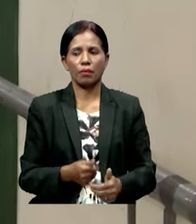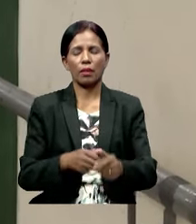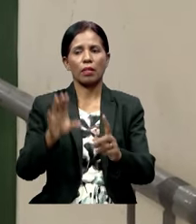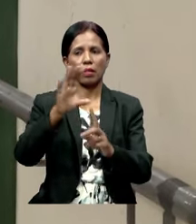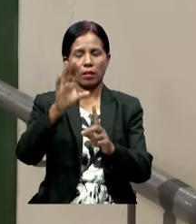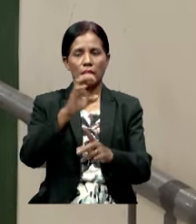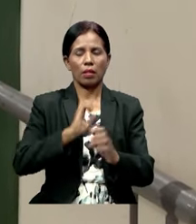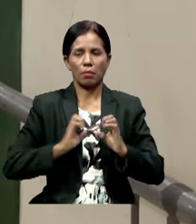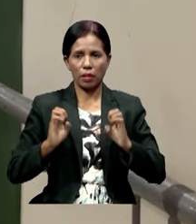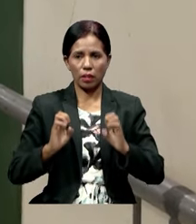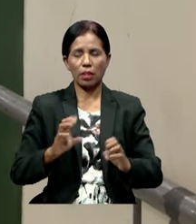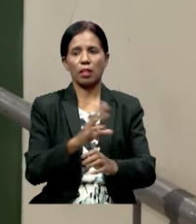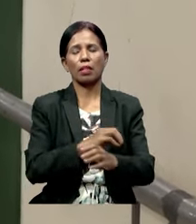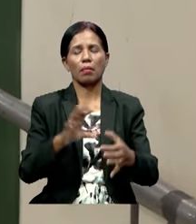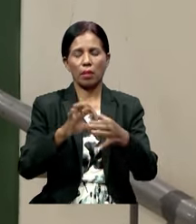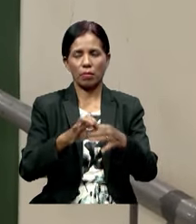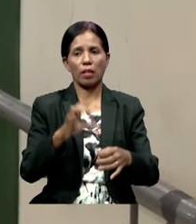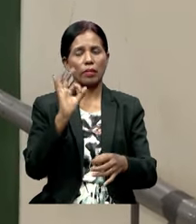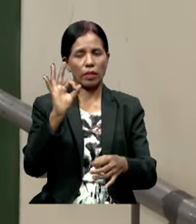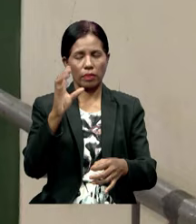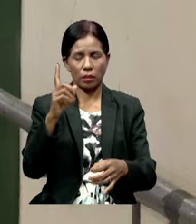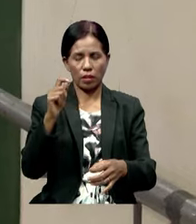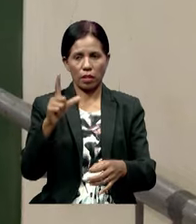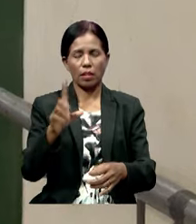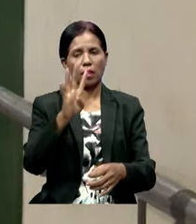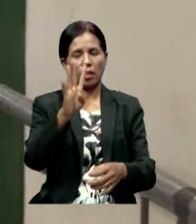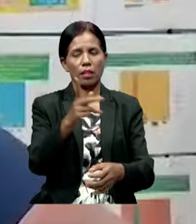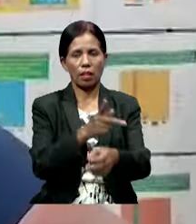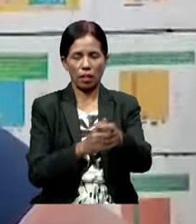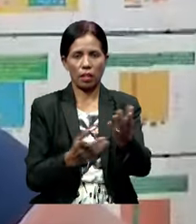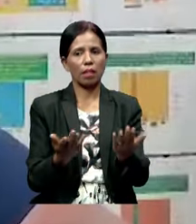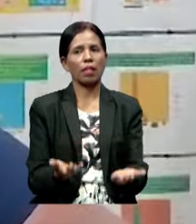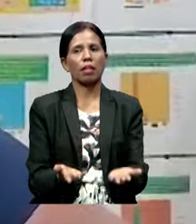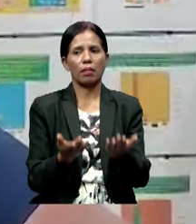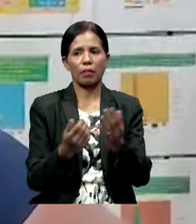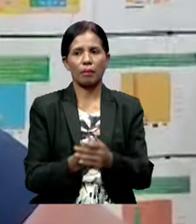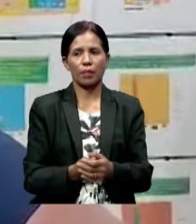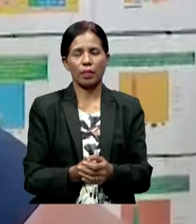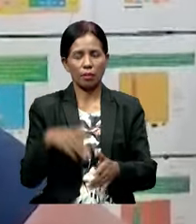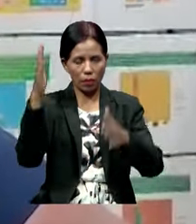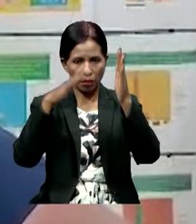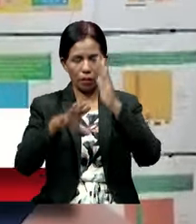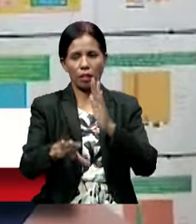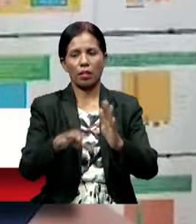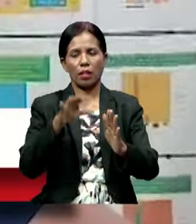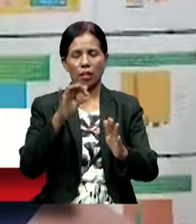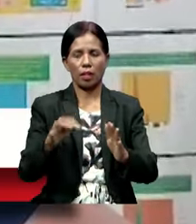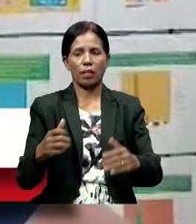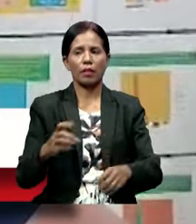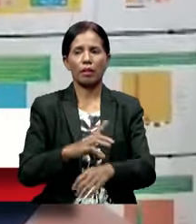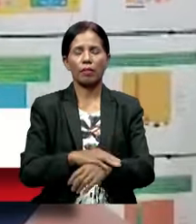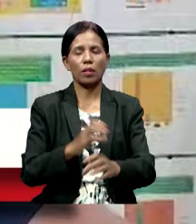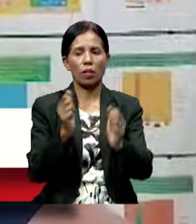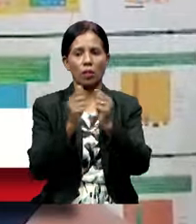departamento emergencia membro febretel na hat hetan kanek kaman. Problema di hetan accidente o tráfico o